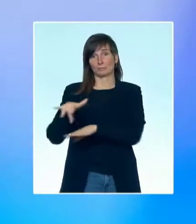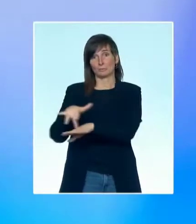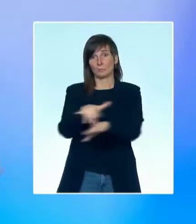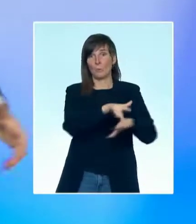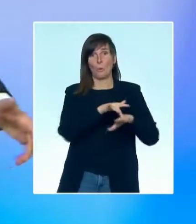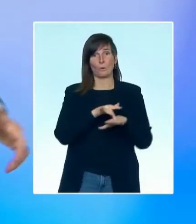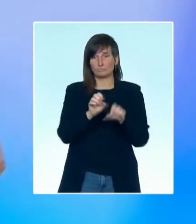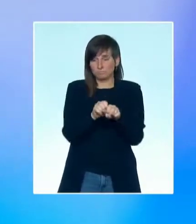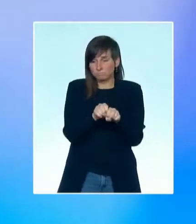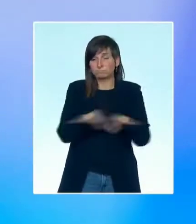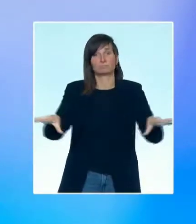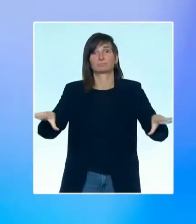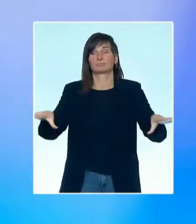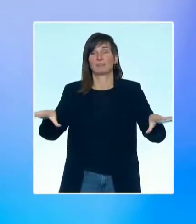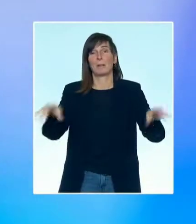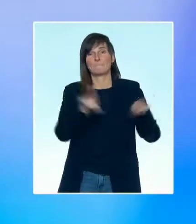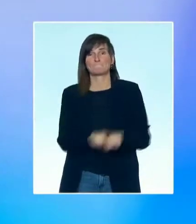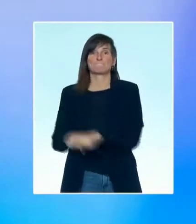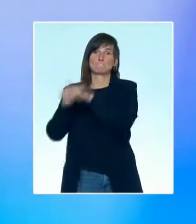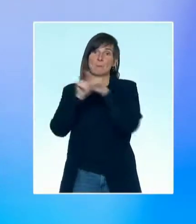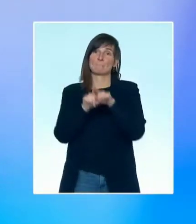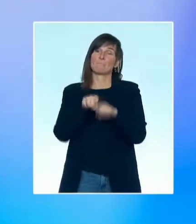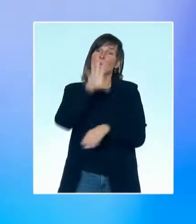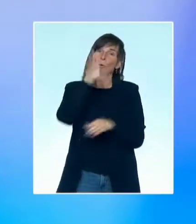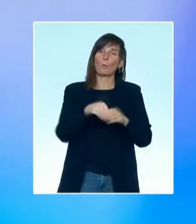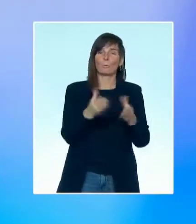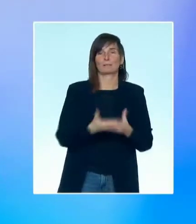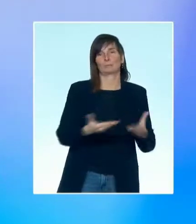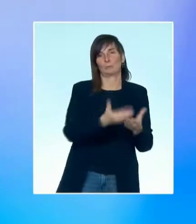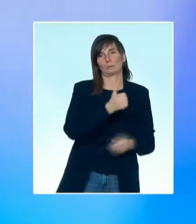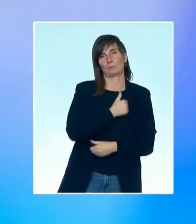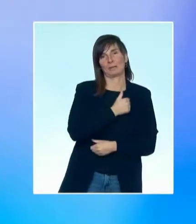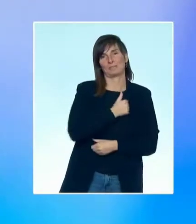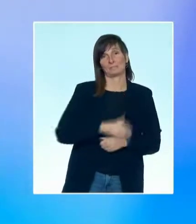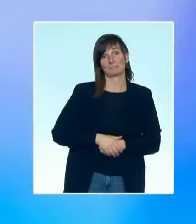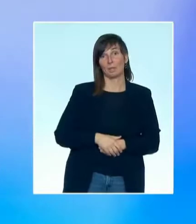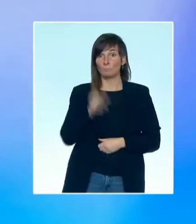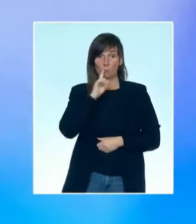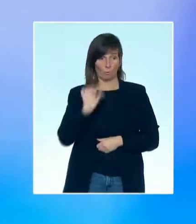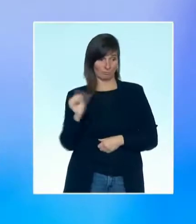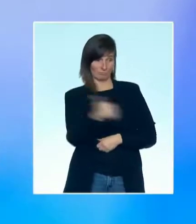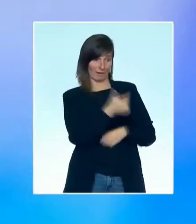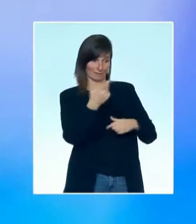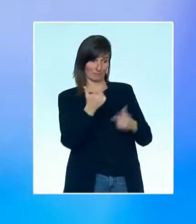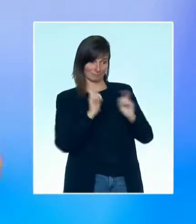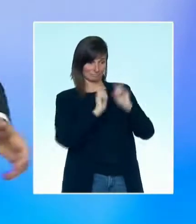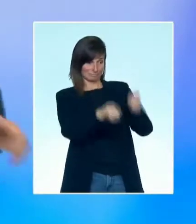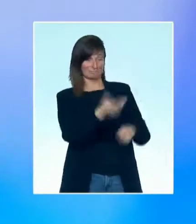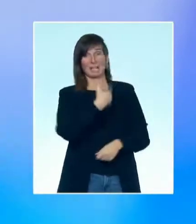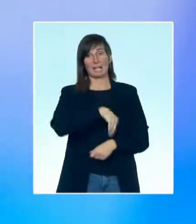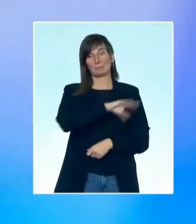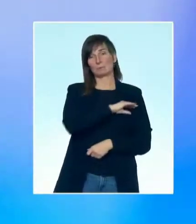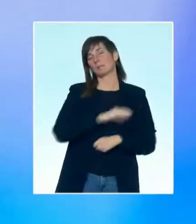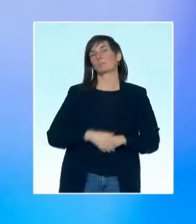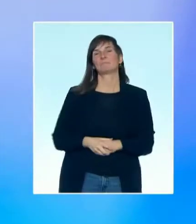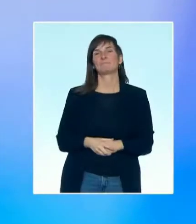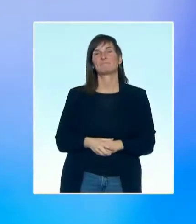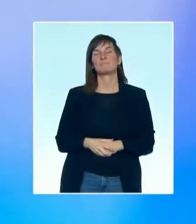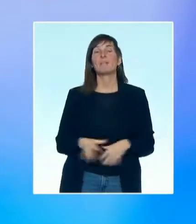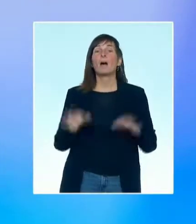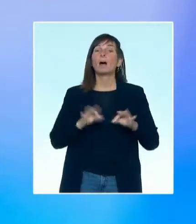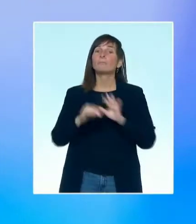vont nous refaire le coup de papy-mamie dans la cuisine pendant les fêtes ou quoi ? Qui relève de l'esprit de responsabilité de chacun. Des règles claires seront